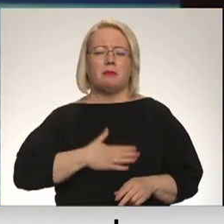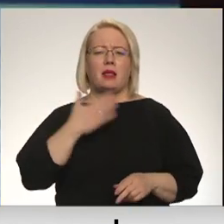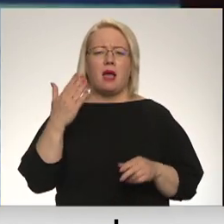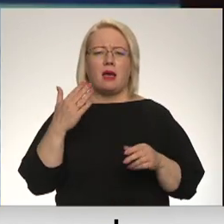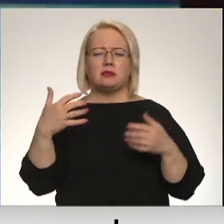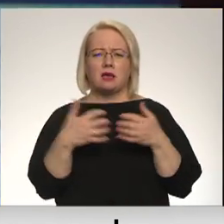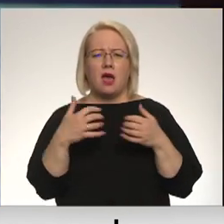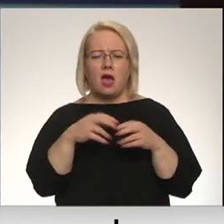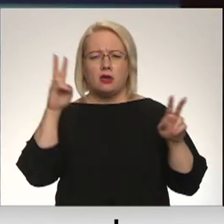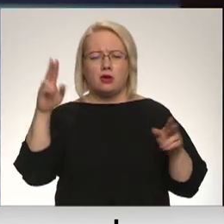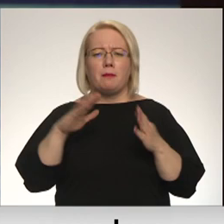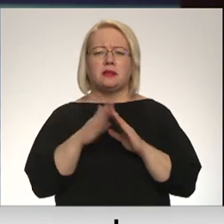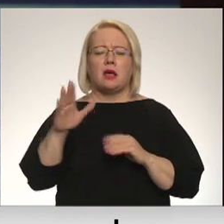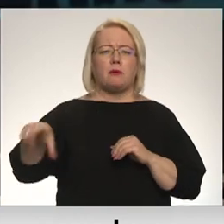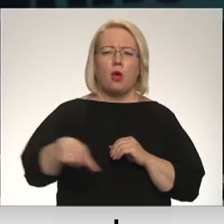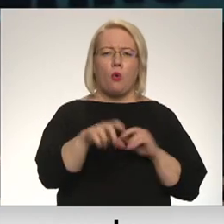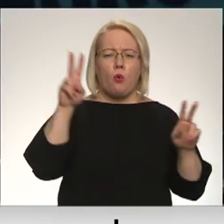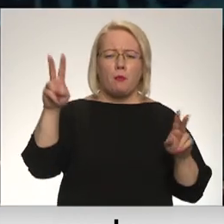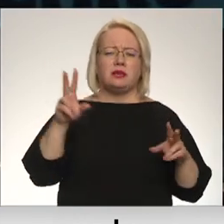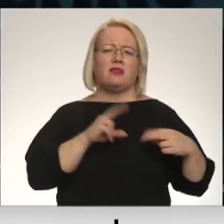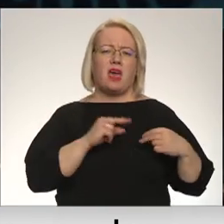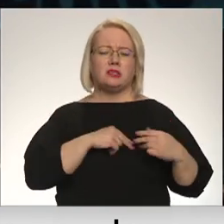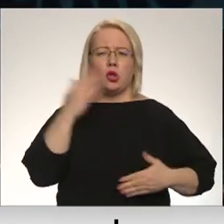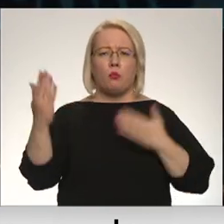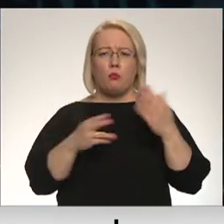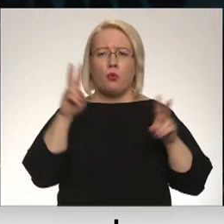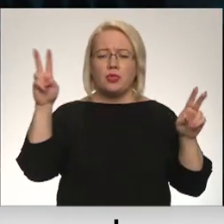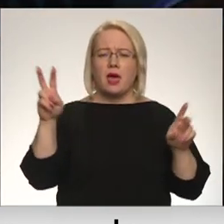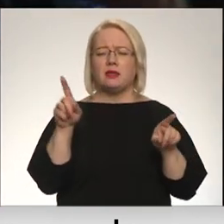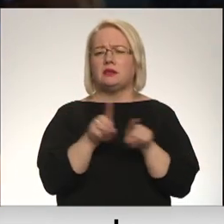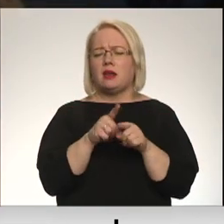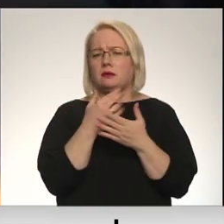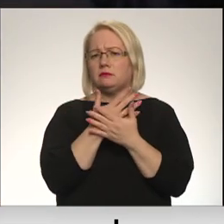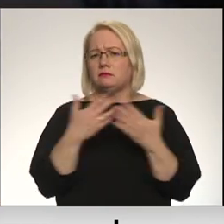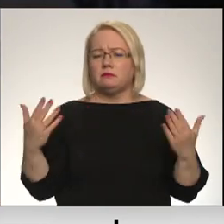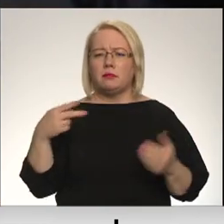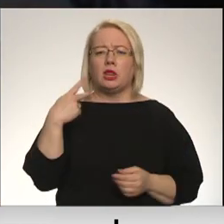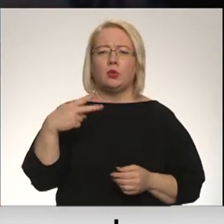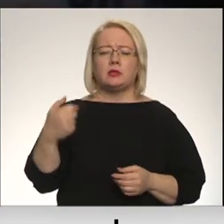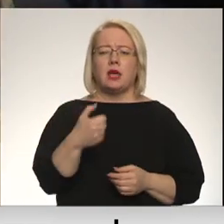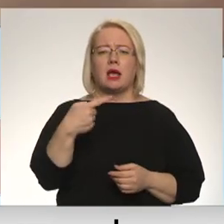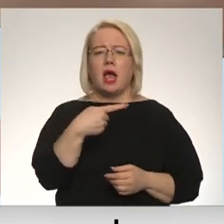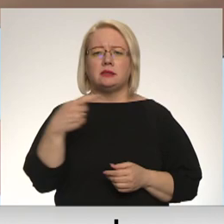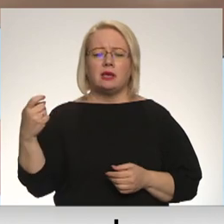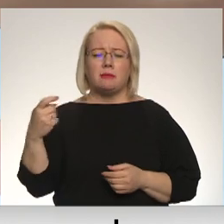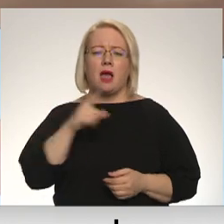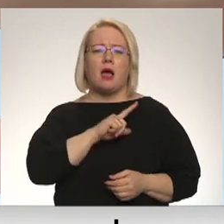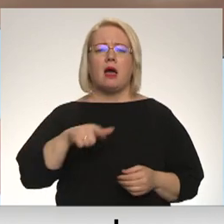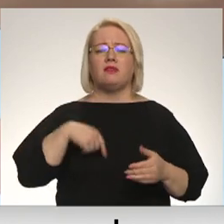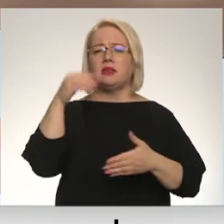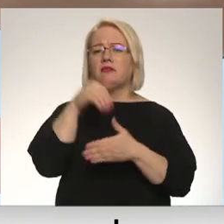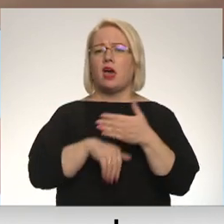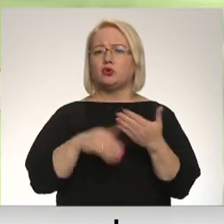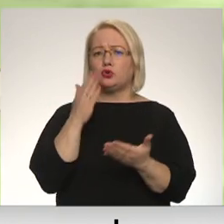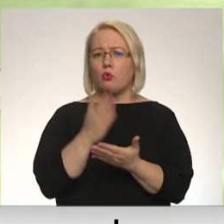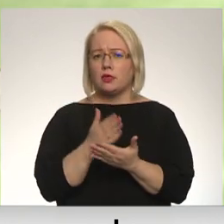un dvēseļa putenis, virkne muzeja pedagoģisko programmu par dažādiem 20. Gadsimta Latvijas vēstures notikumiem,